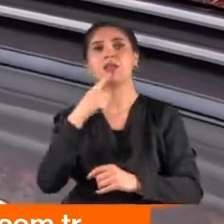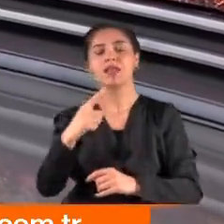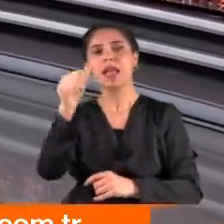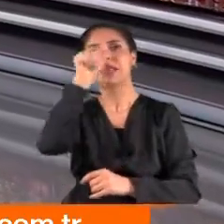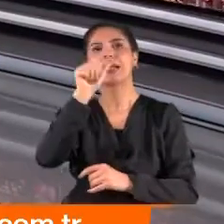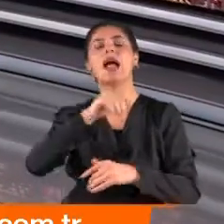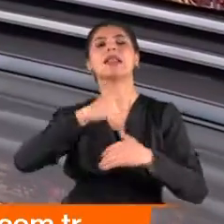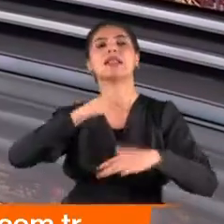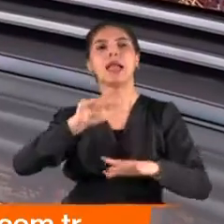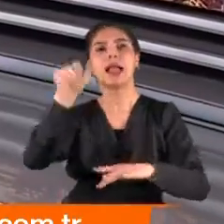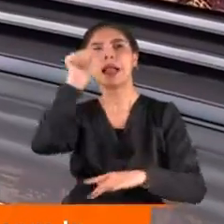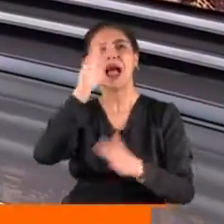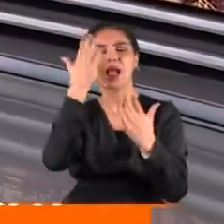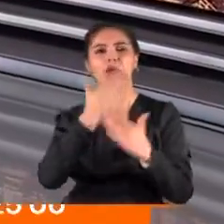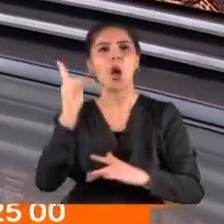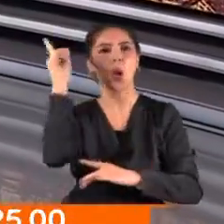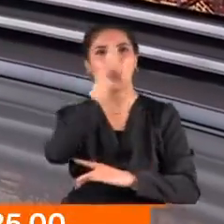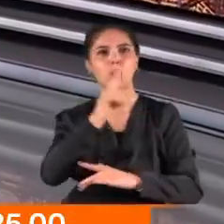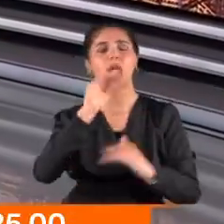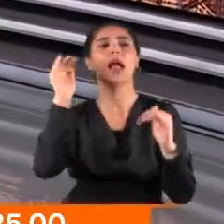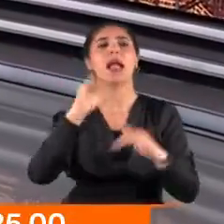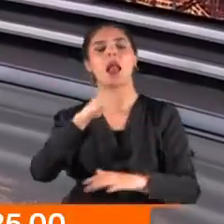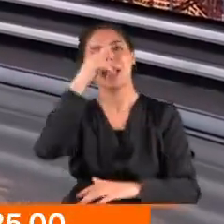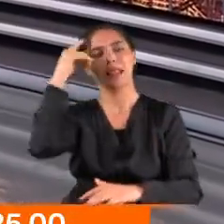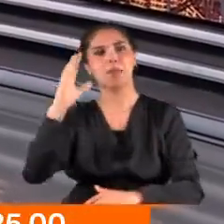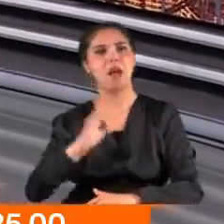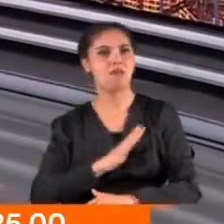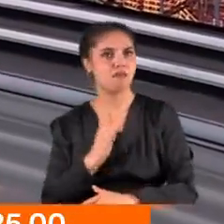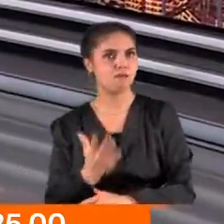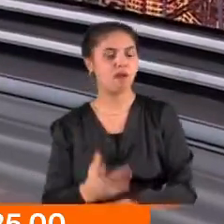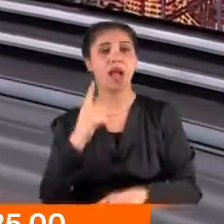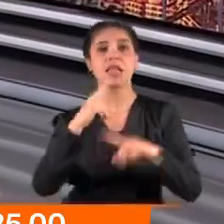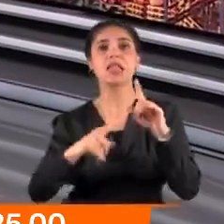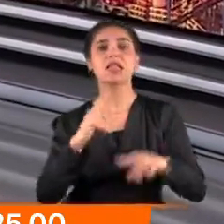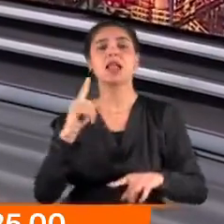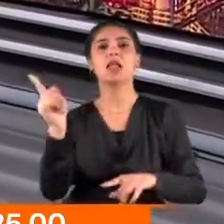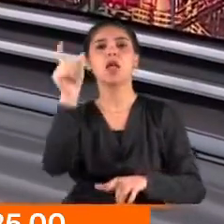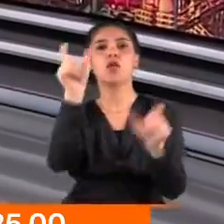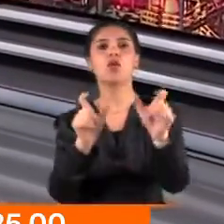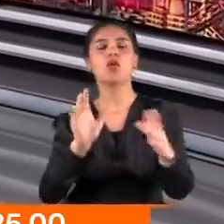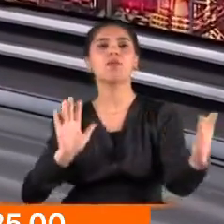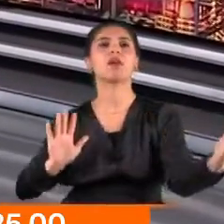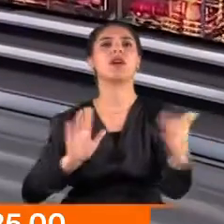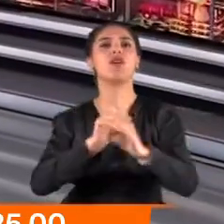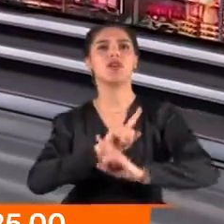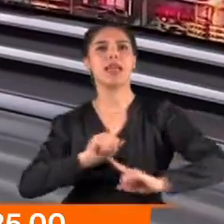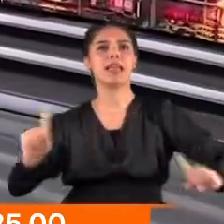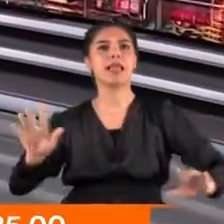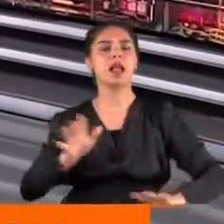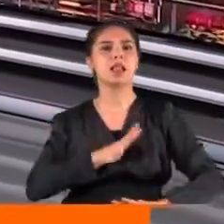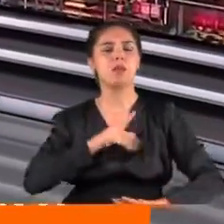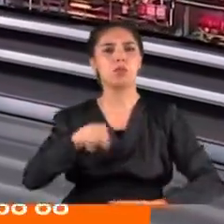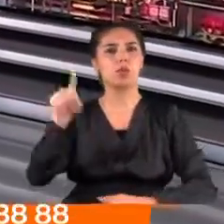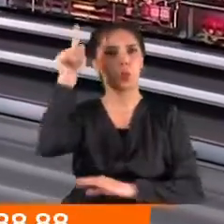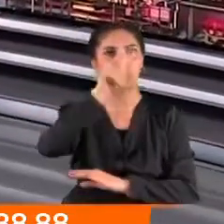değil. Gazın yok olma ihtimali, gelmeme ihtimali. Siyasette mevcut yönetimlere karşı itiraz sesleri yükseliyor. İşte tam da bu